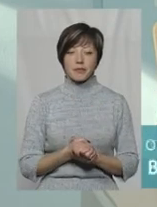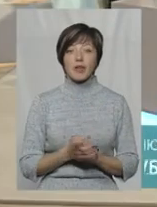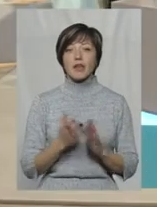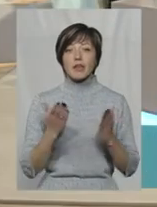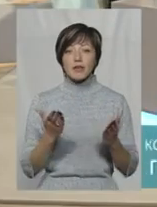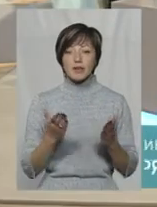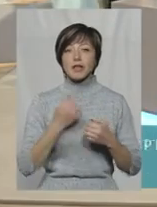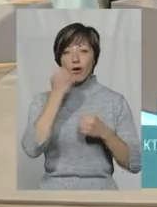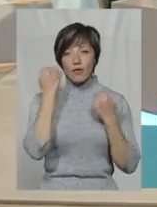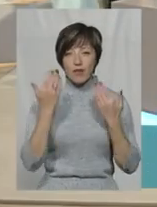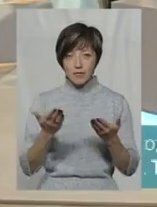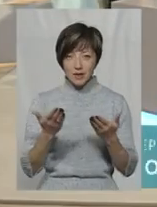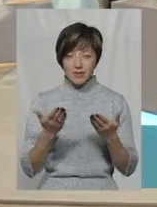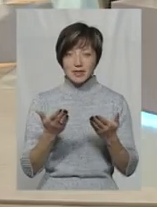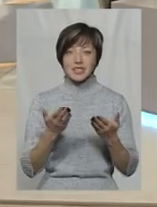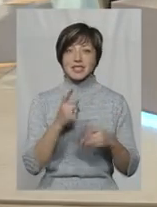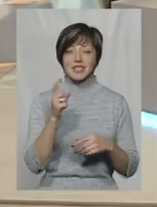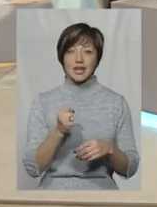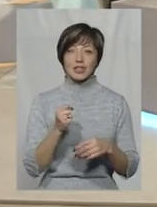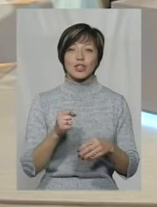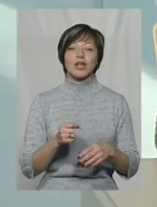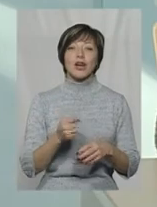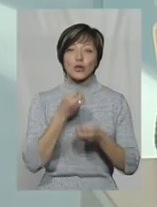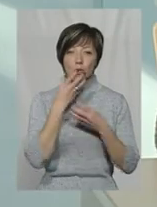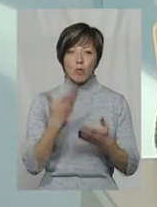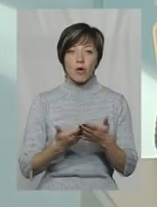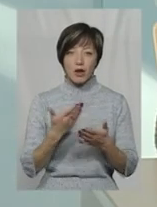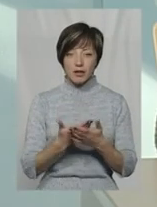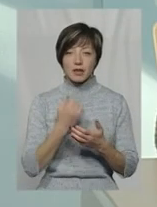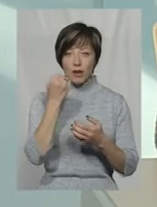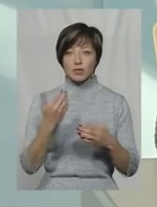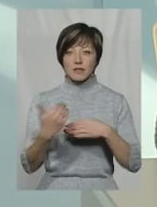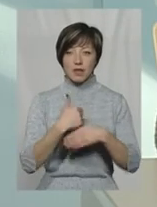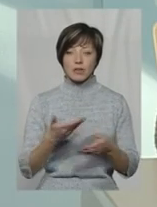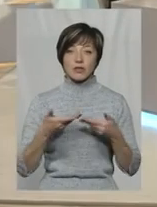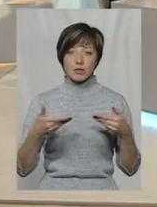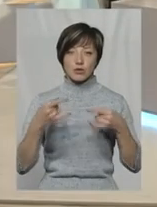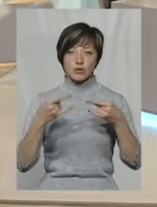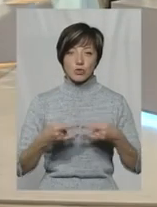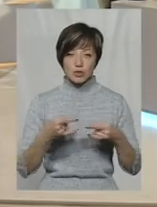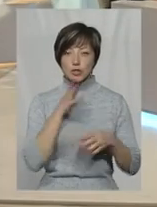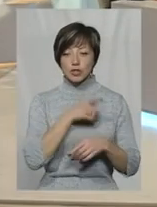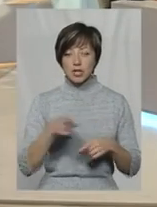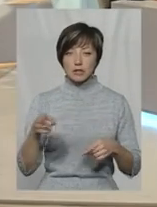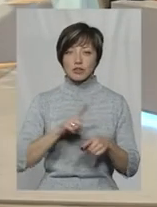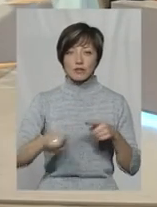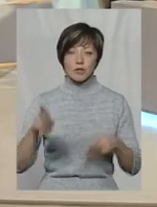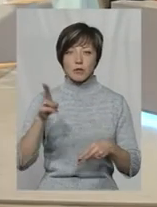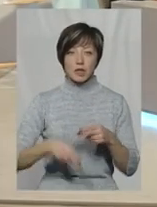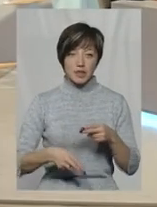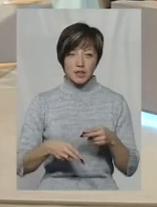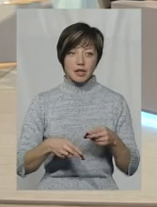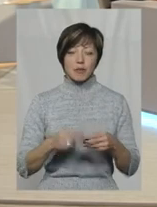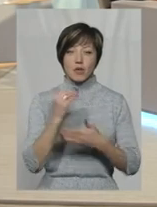Ларисо, дякую вам за слушні поради. Дякую, що завітали до нашої студії. Час швидкоплинний